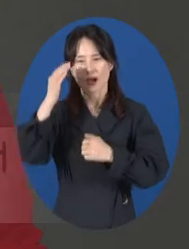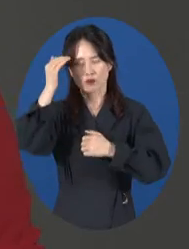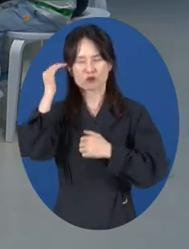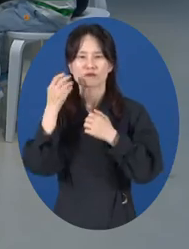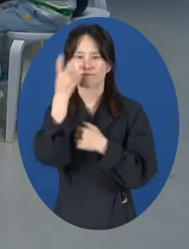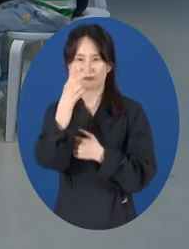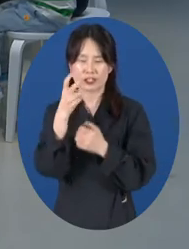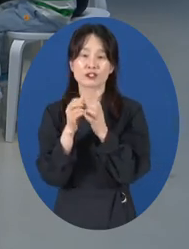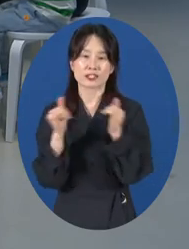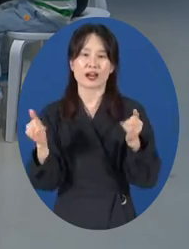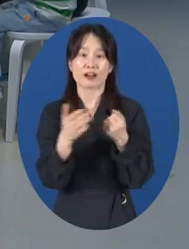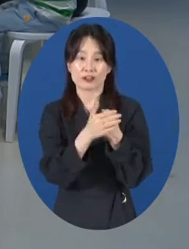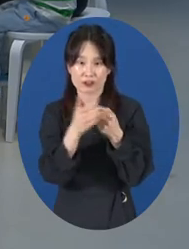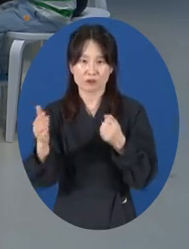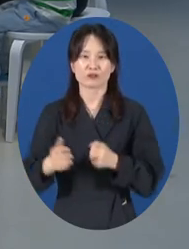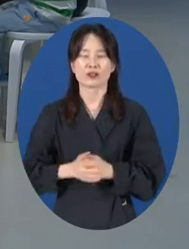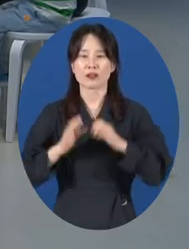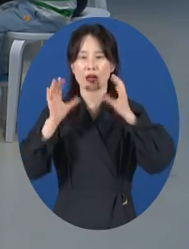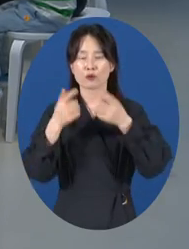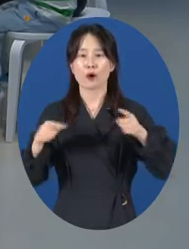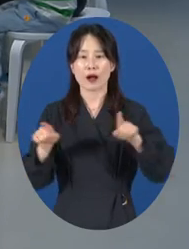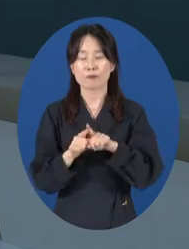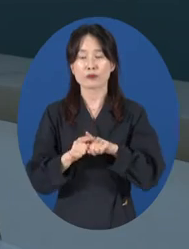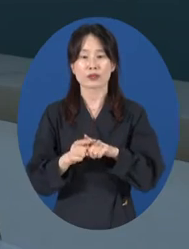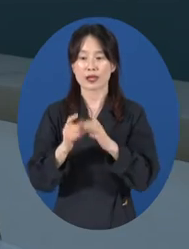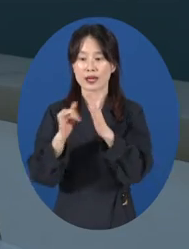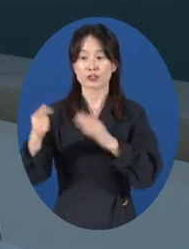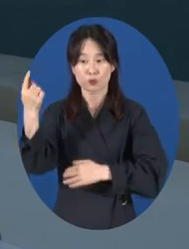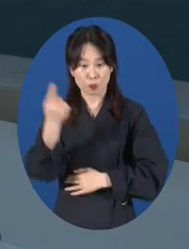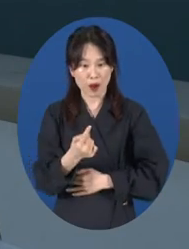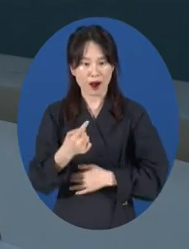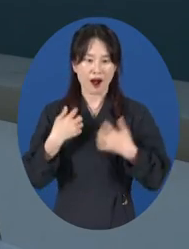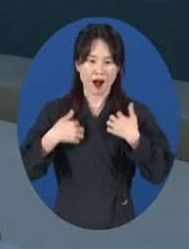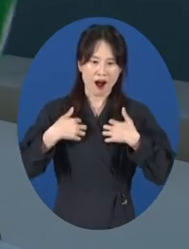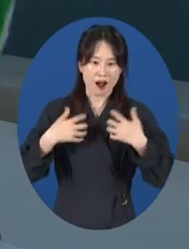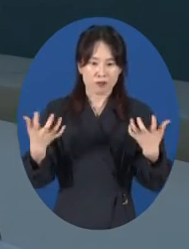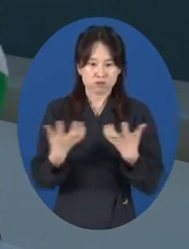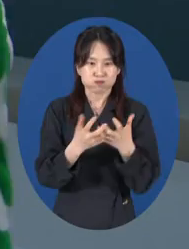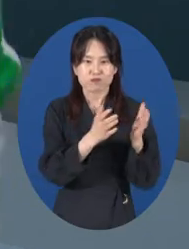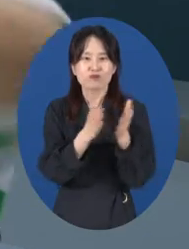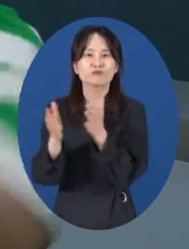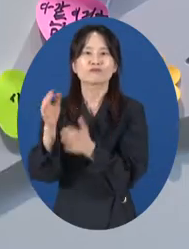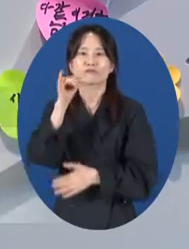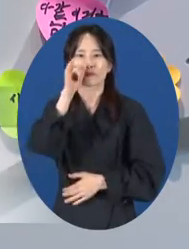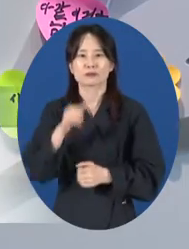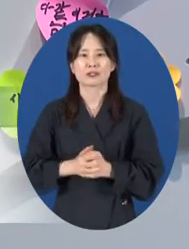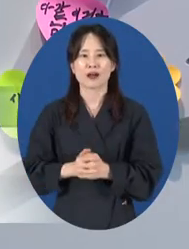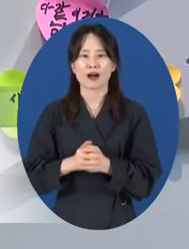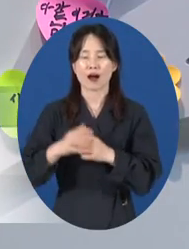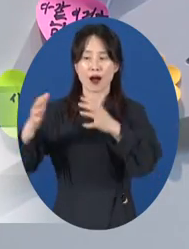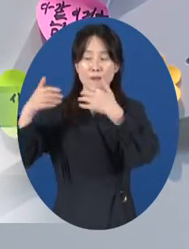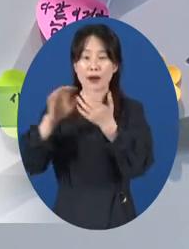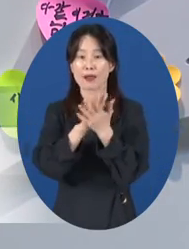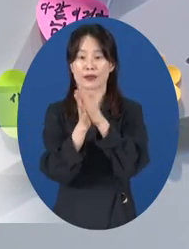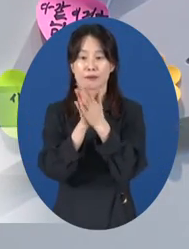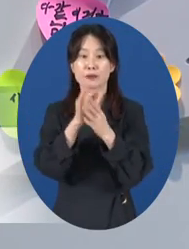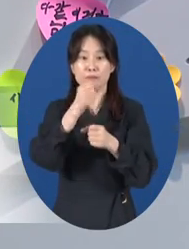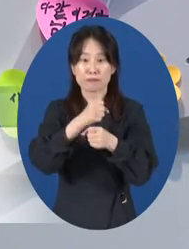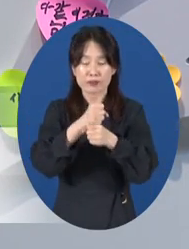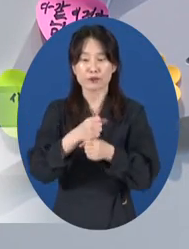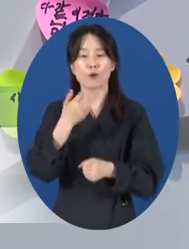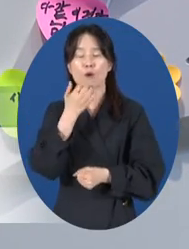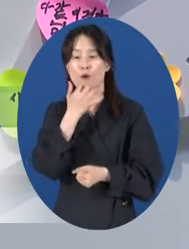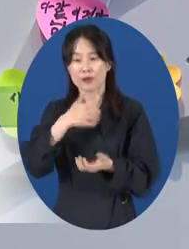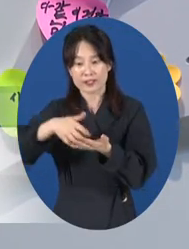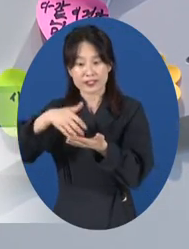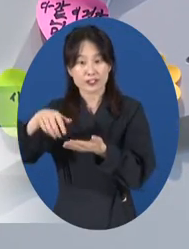분들인데. 아이들과 함께 오는 가족 단위 관람객들을 위한 즐길거리도 준비되어 있습니다. 바람개비 만드는 것도 있고 색칠하는 것도